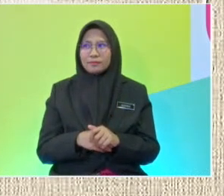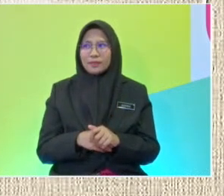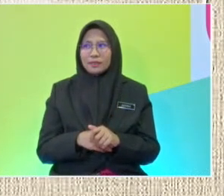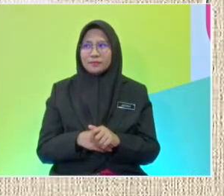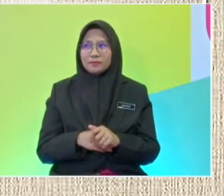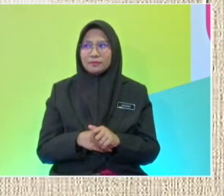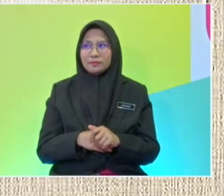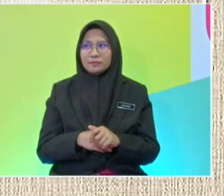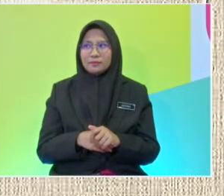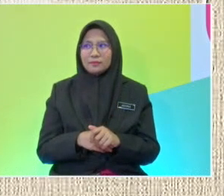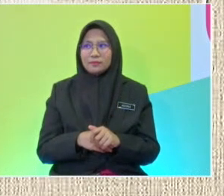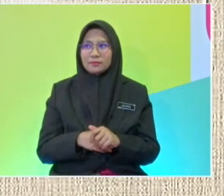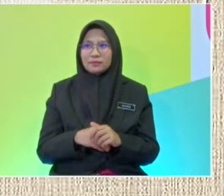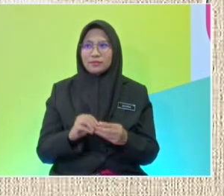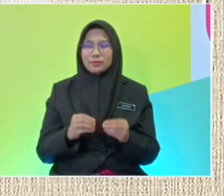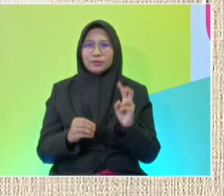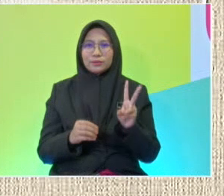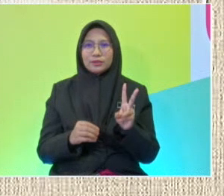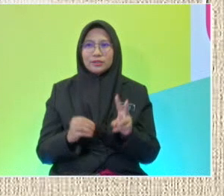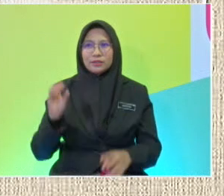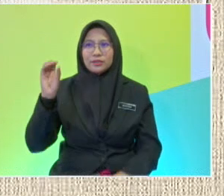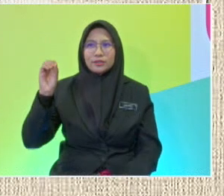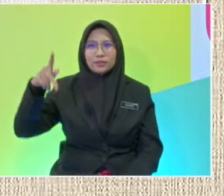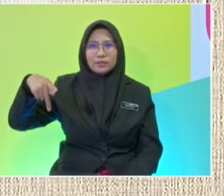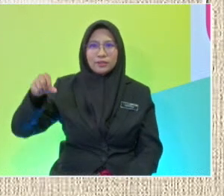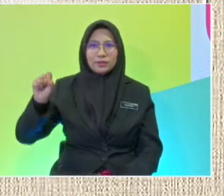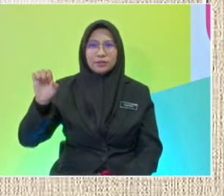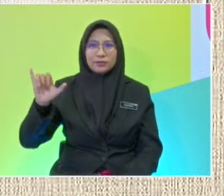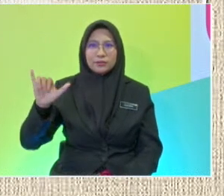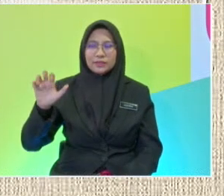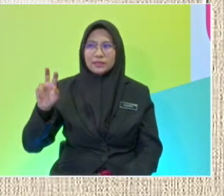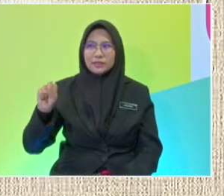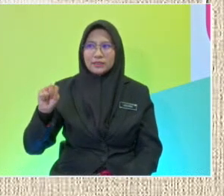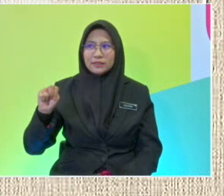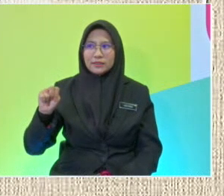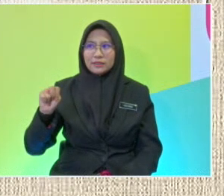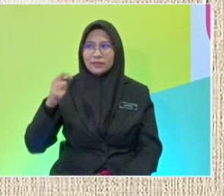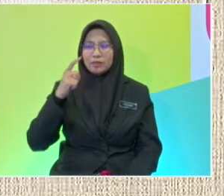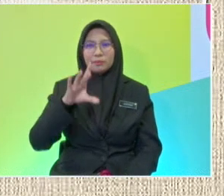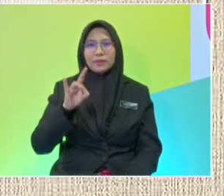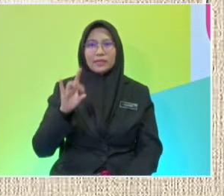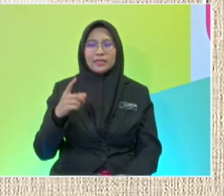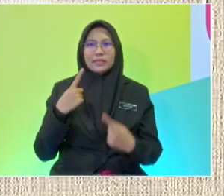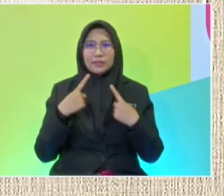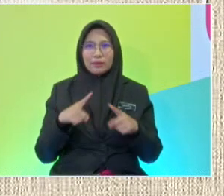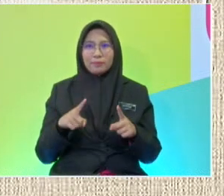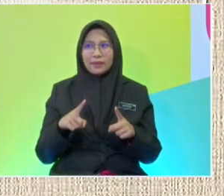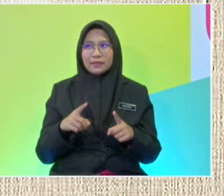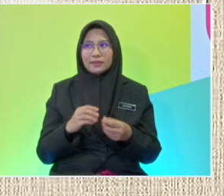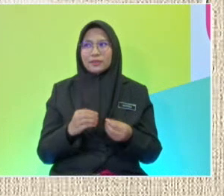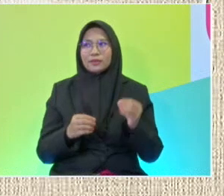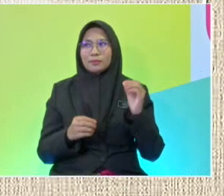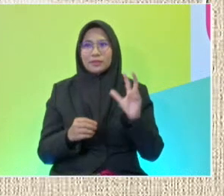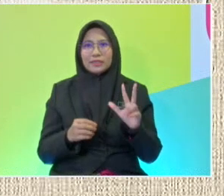seterusnya yang kedua option pilihan jawaban yang ada untuk memberi Respon yang ketiga arahan Bagaimana